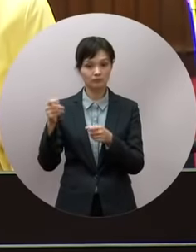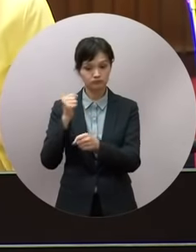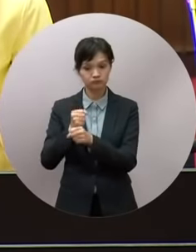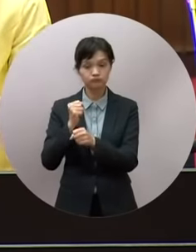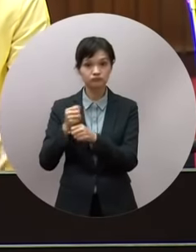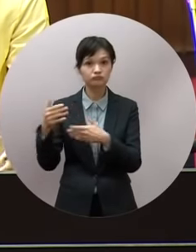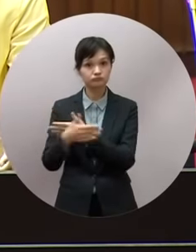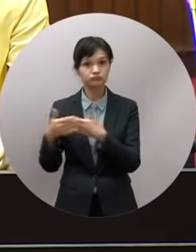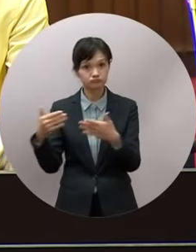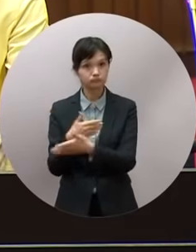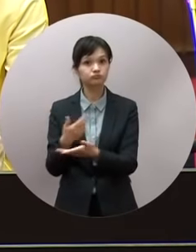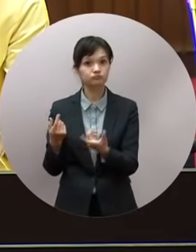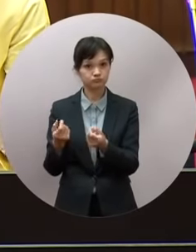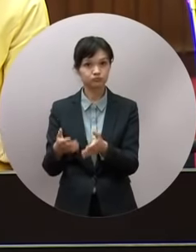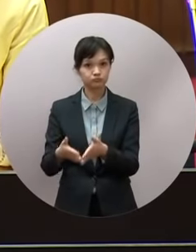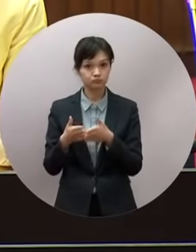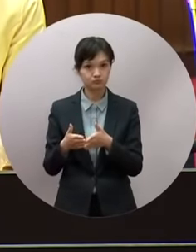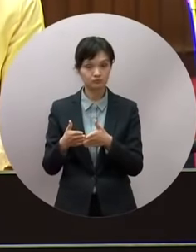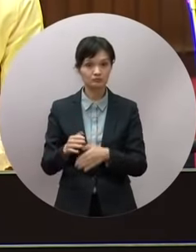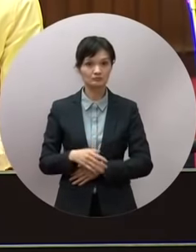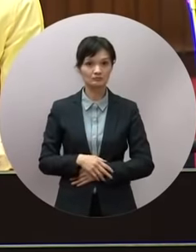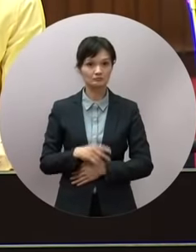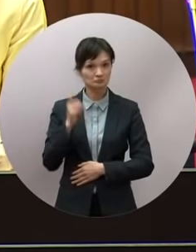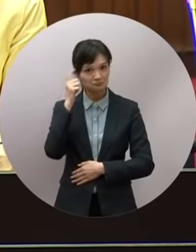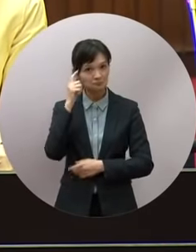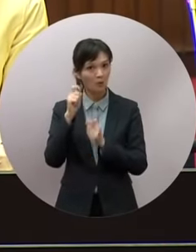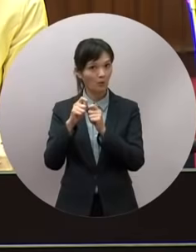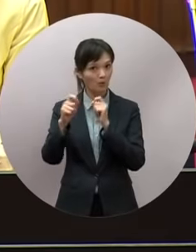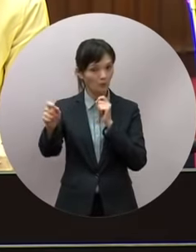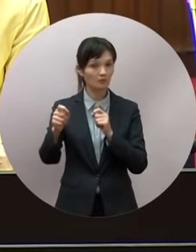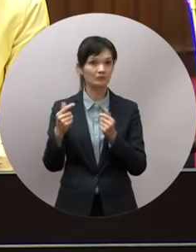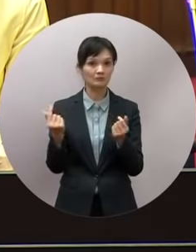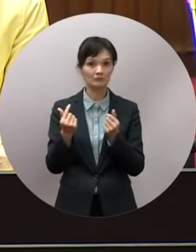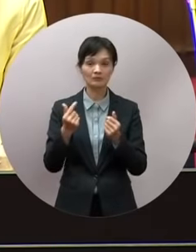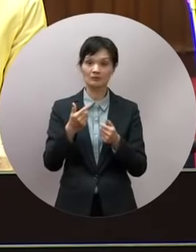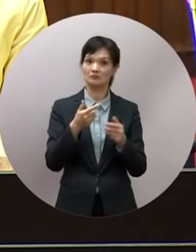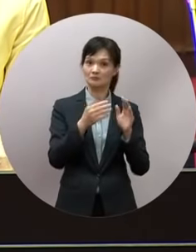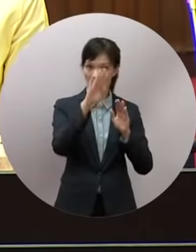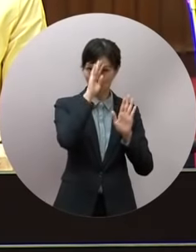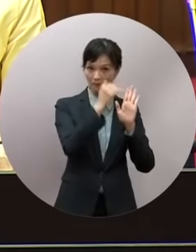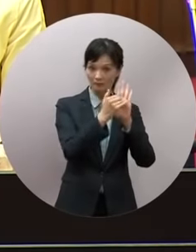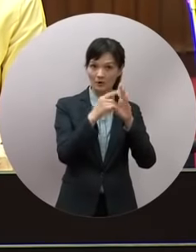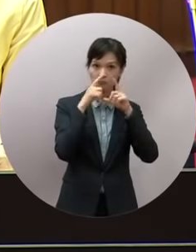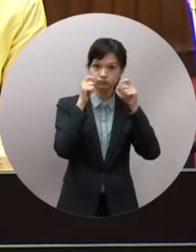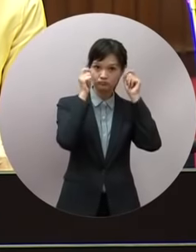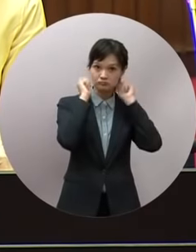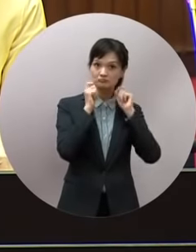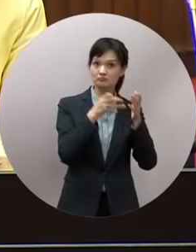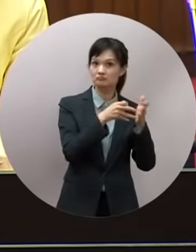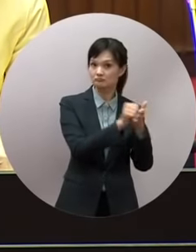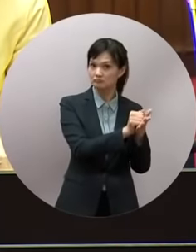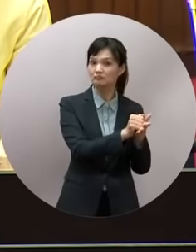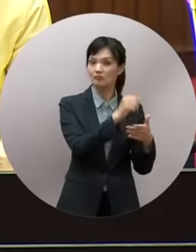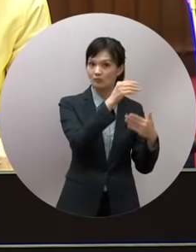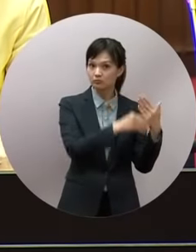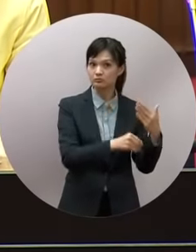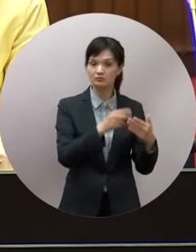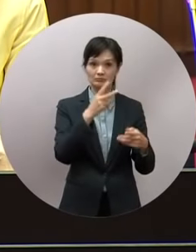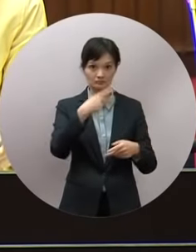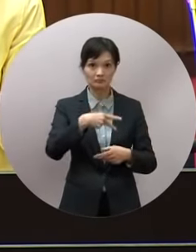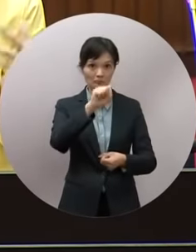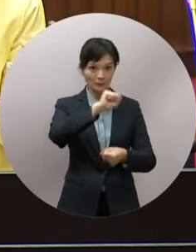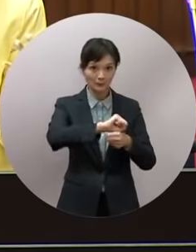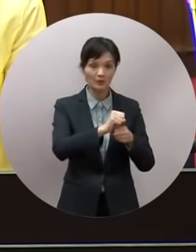瞻规划。像整个防疫工作，从口罩的征用实名制、加开生产